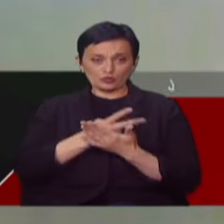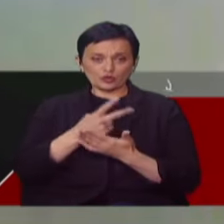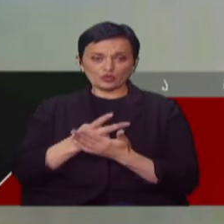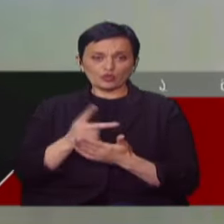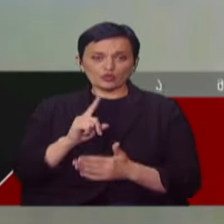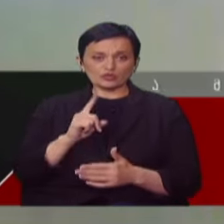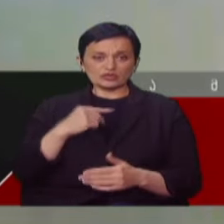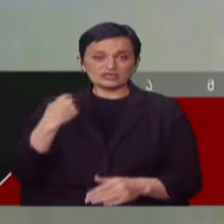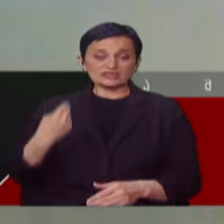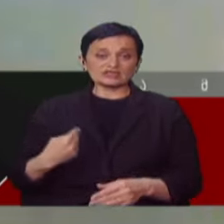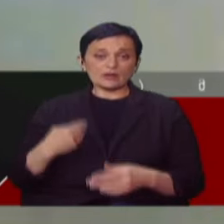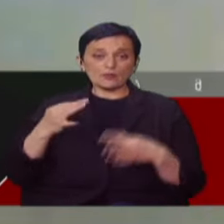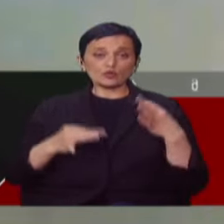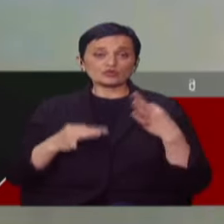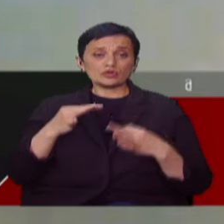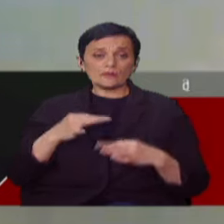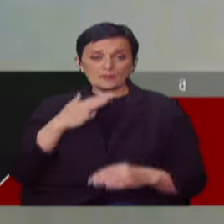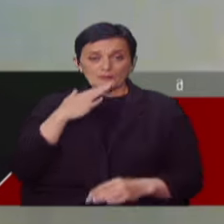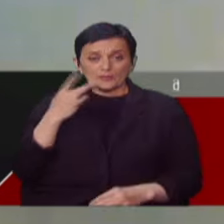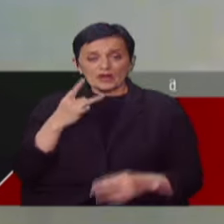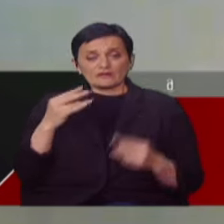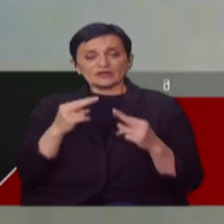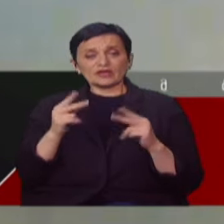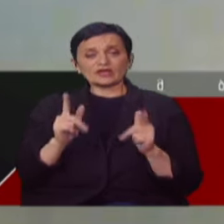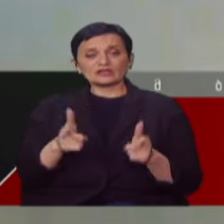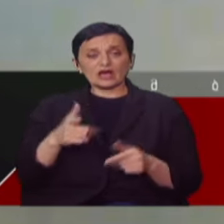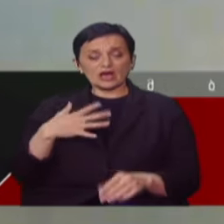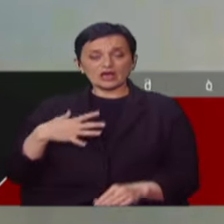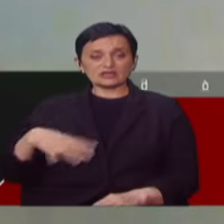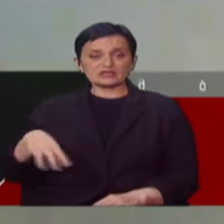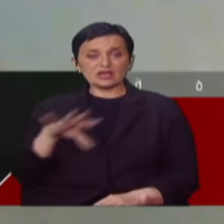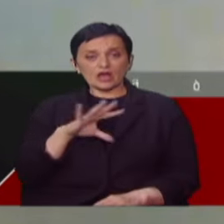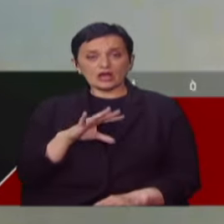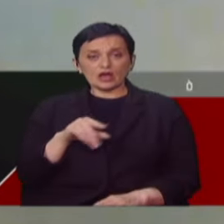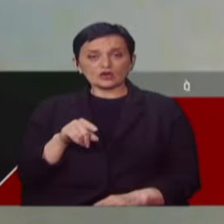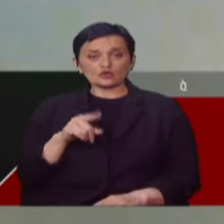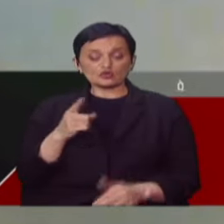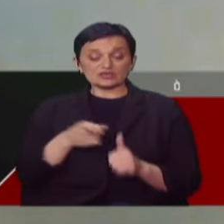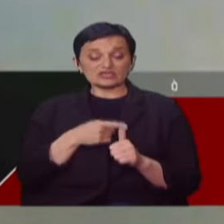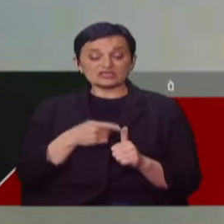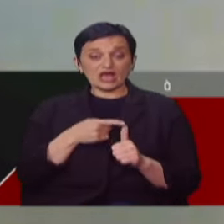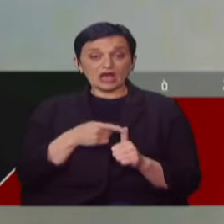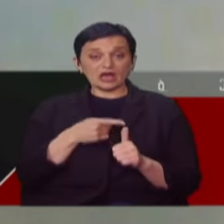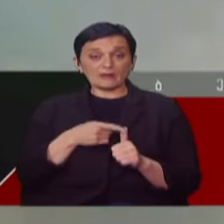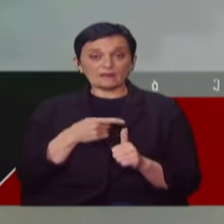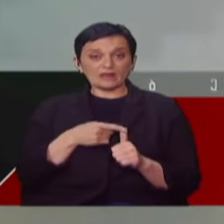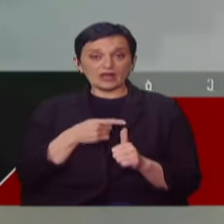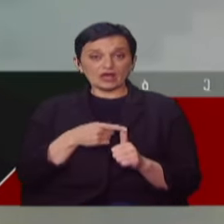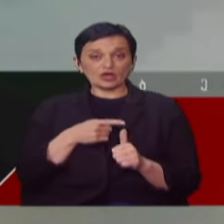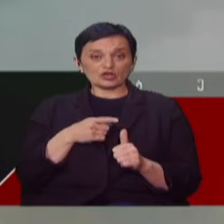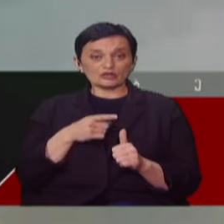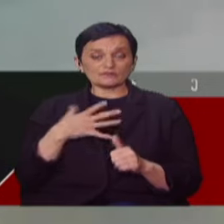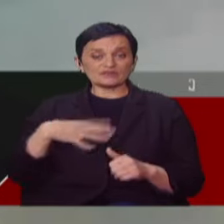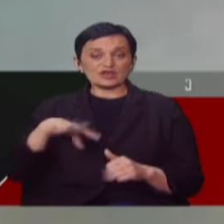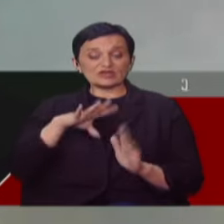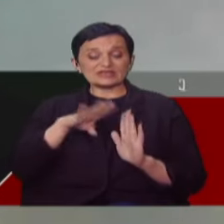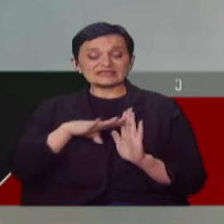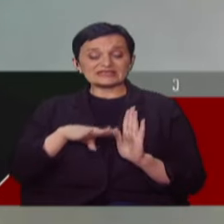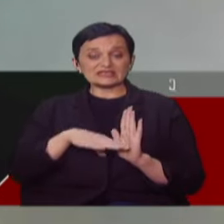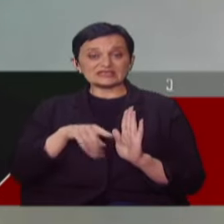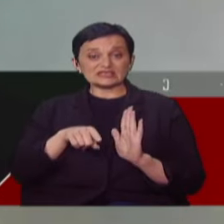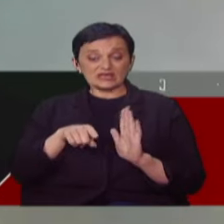რომ სტრასბურგის სასამართლომ არაერთხელ დაადასტურა, რომ საქართველოს სახელით გამოტანილი, შიდა საქართველოს სისტემაში